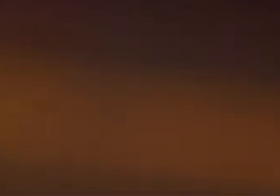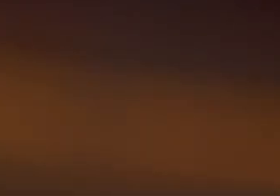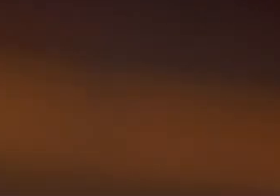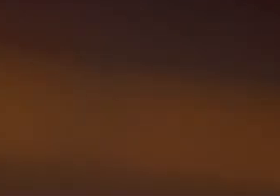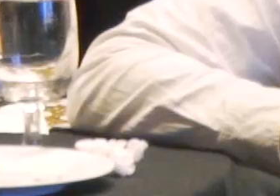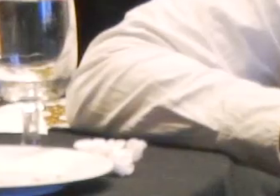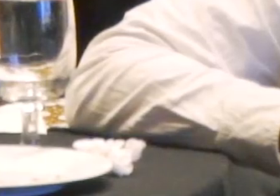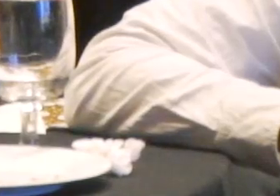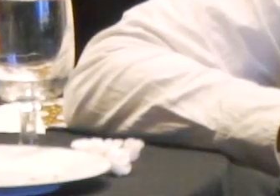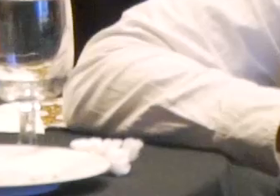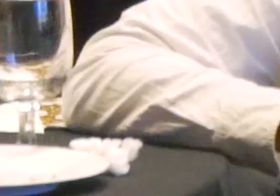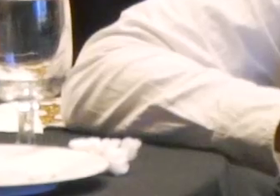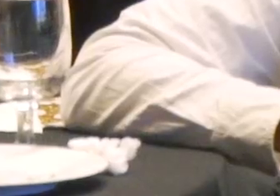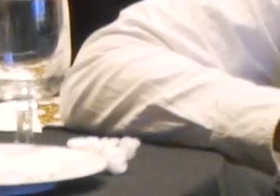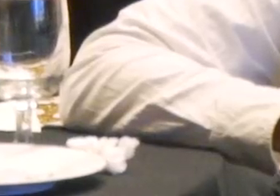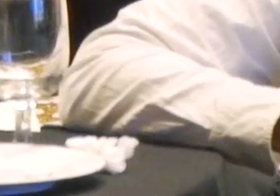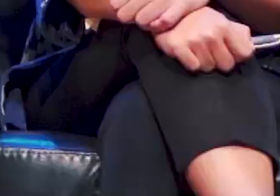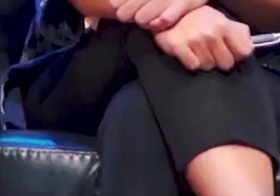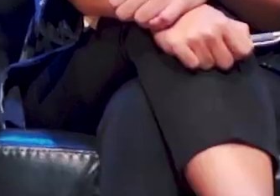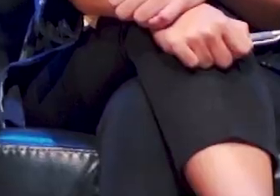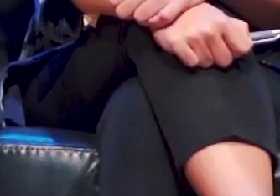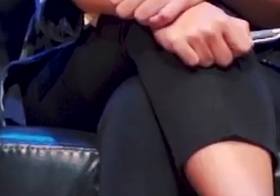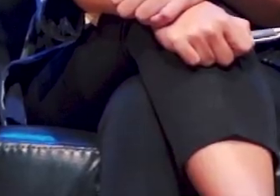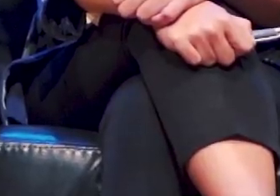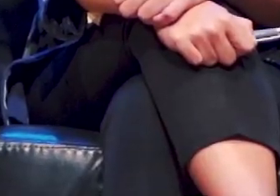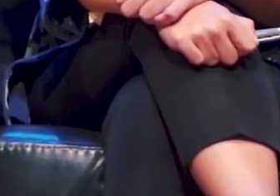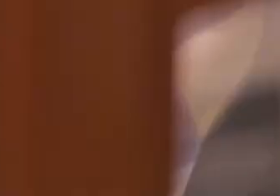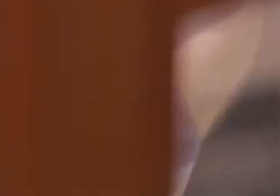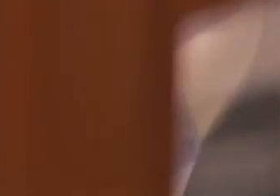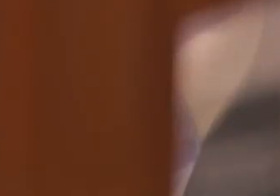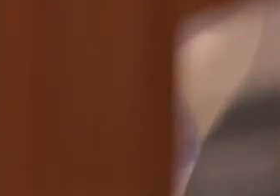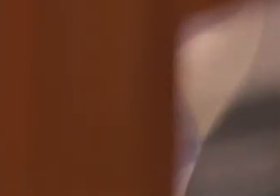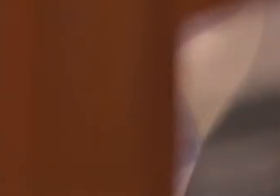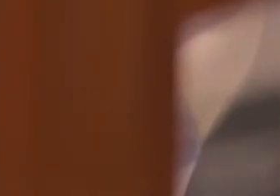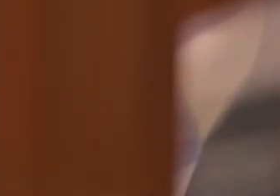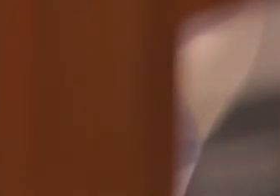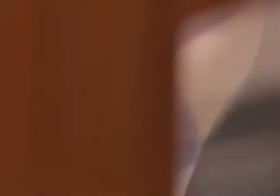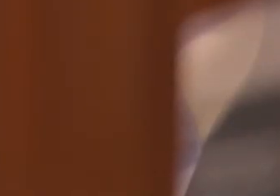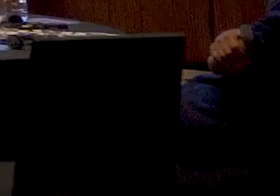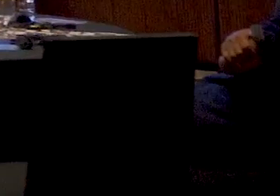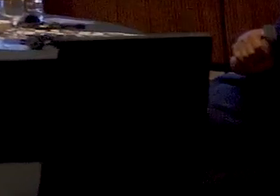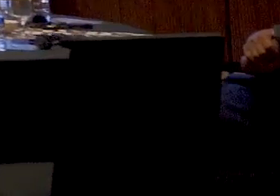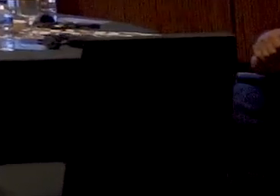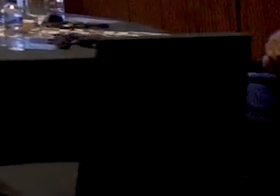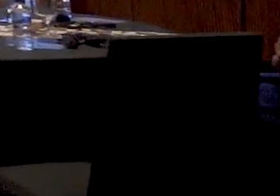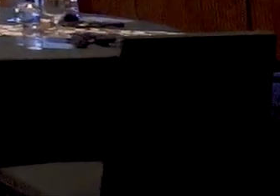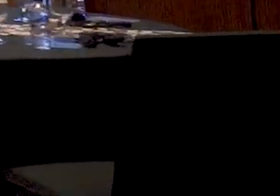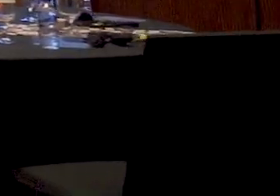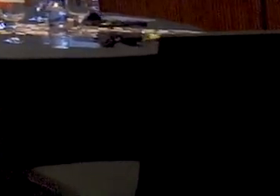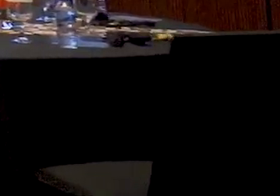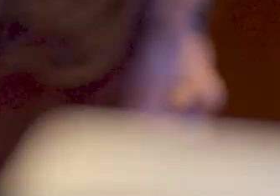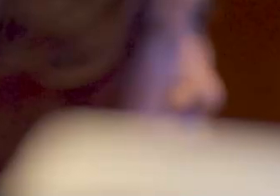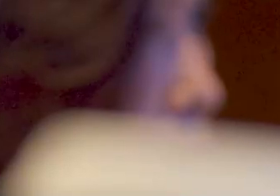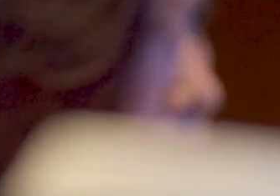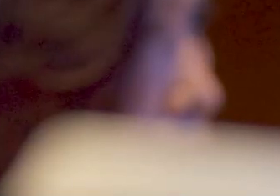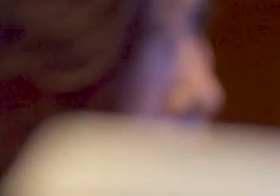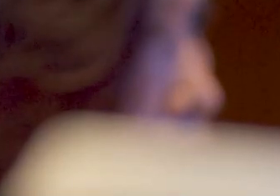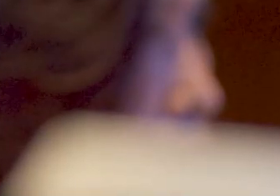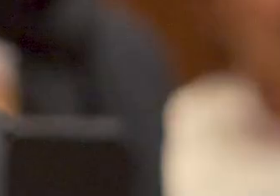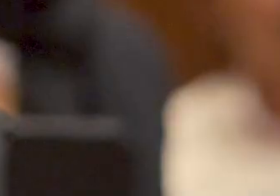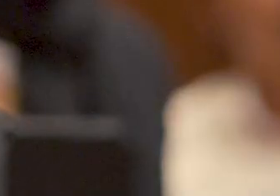Kita harus memperkuat tata kelola lingkungan pedesaan meliputi tiga aspek. Yang